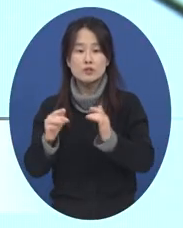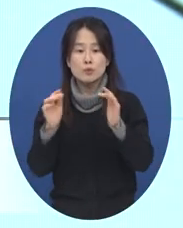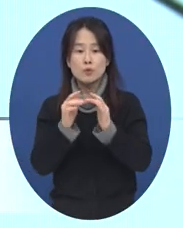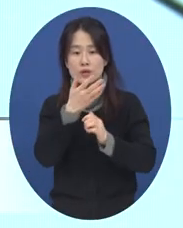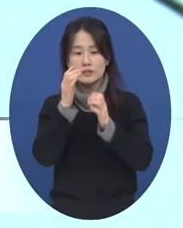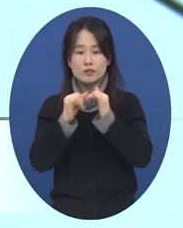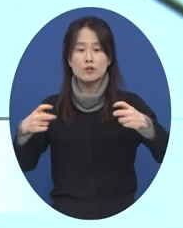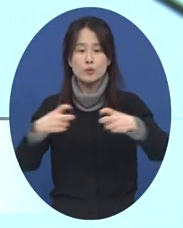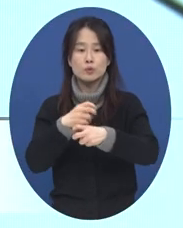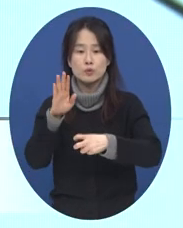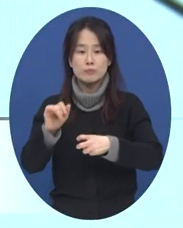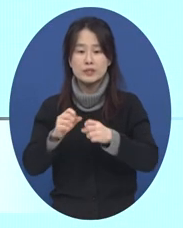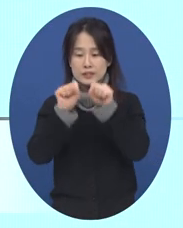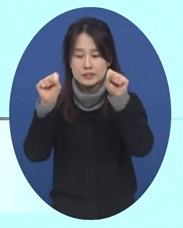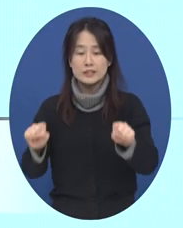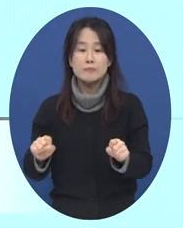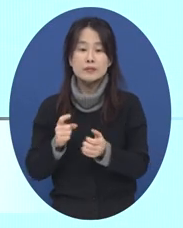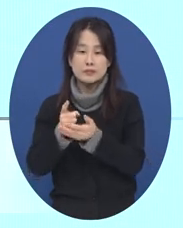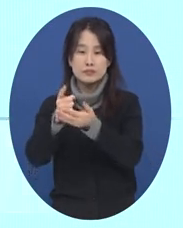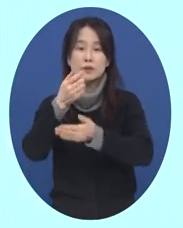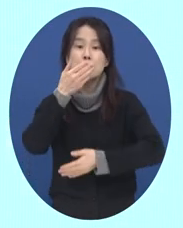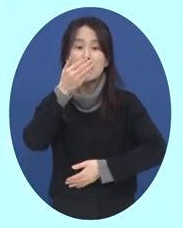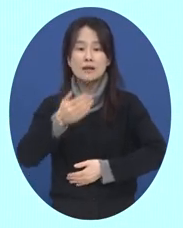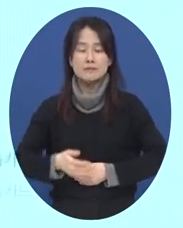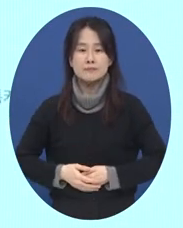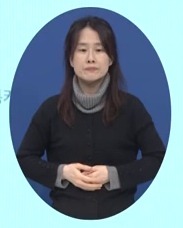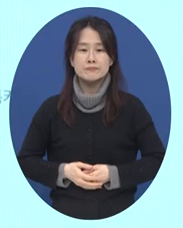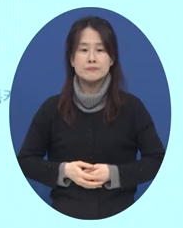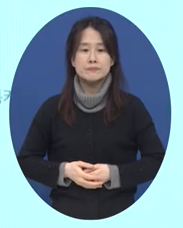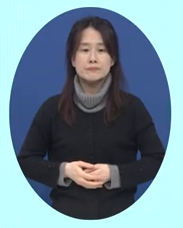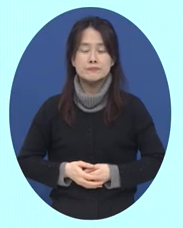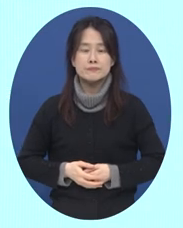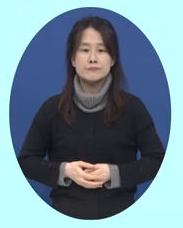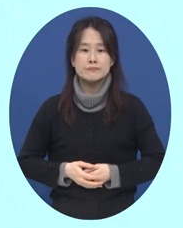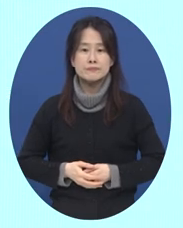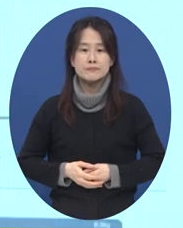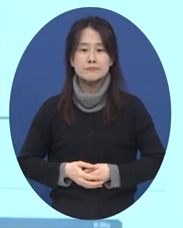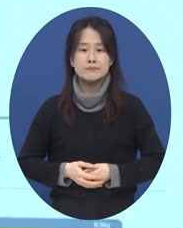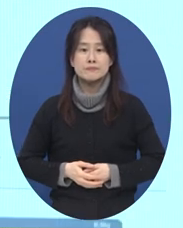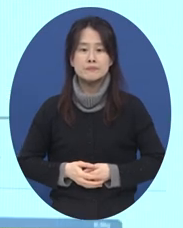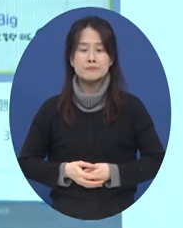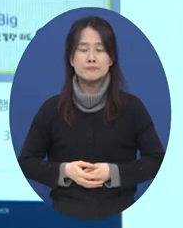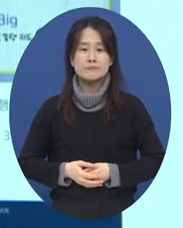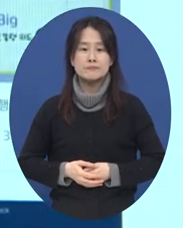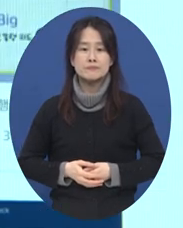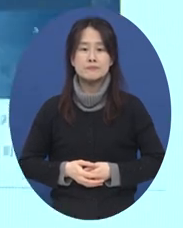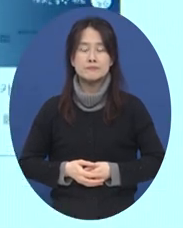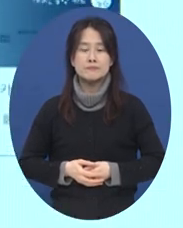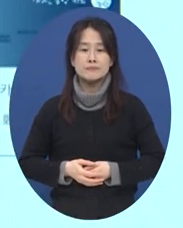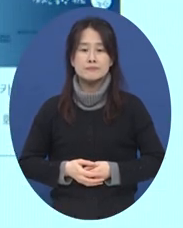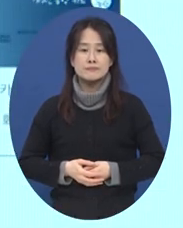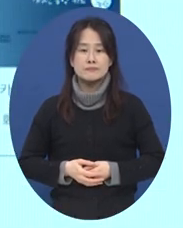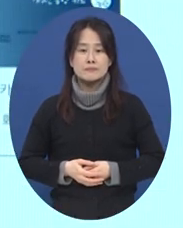지원 신청은 온라인 청년 교통비 지원 시스템에서 하면 됩니다. 경기CTV 최창순입니다.